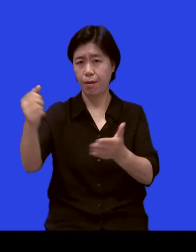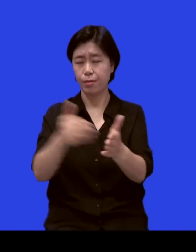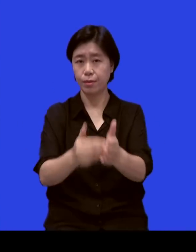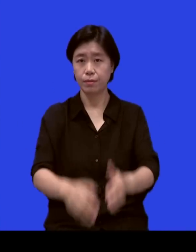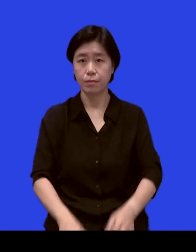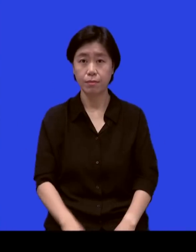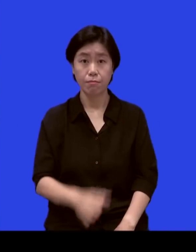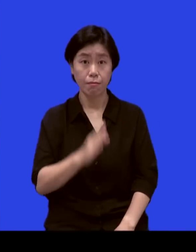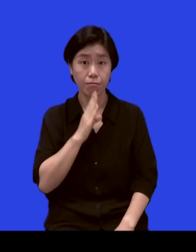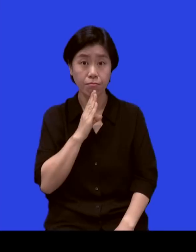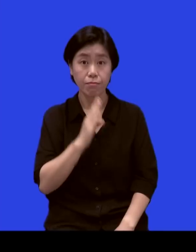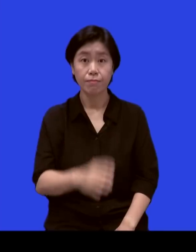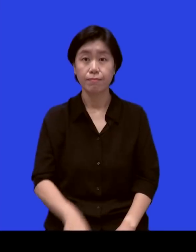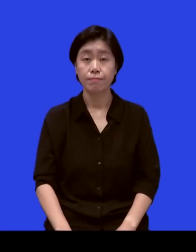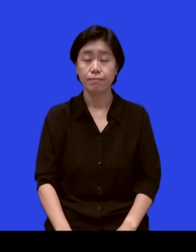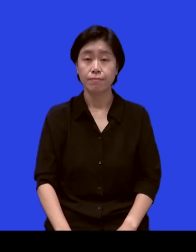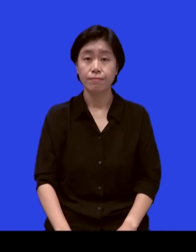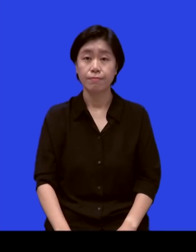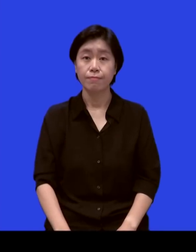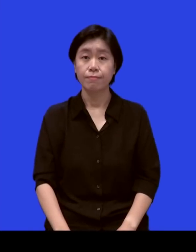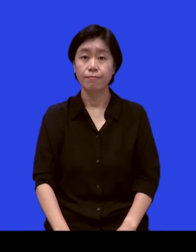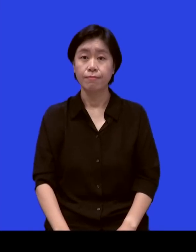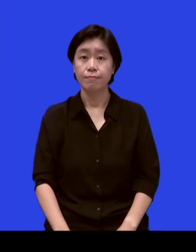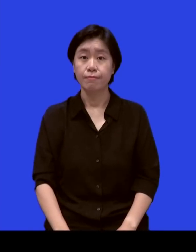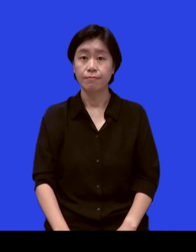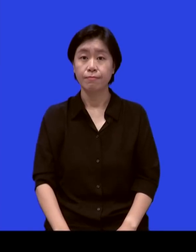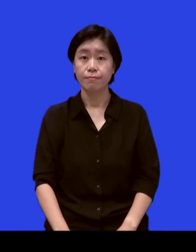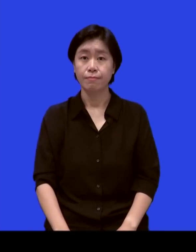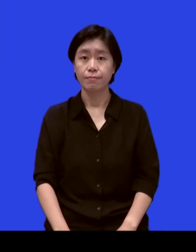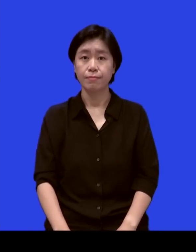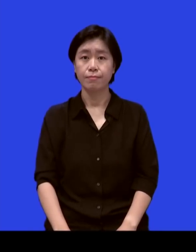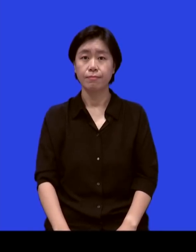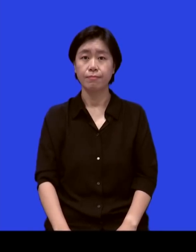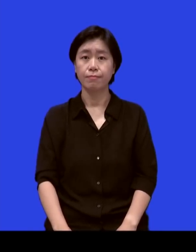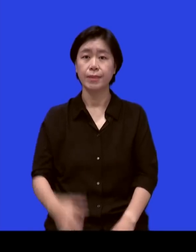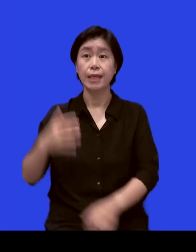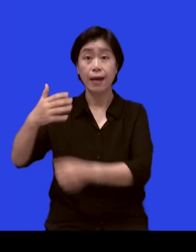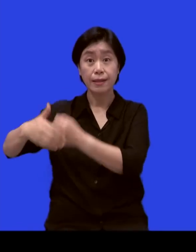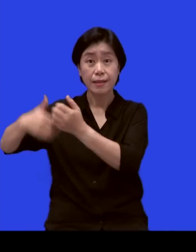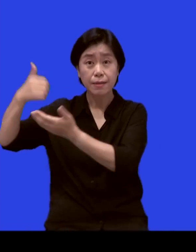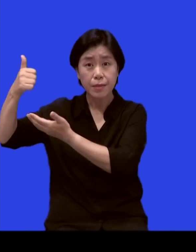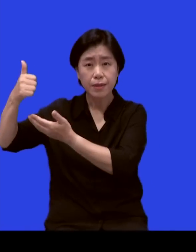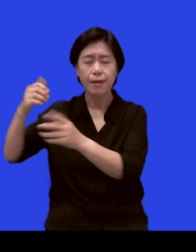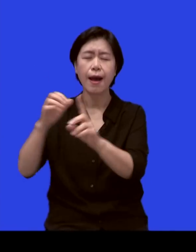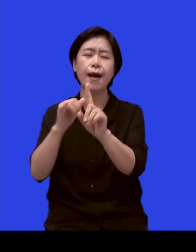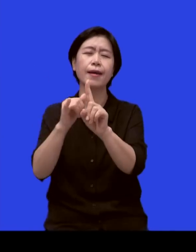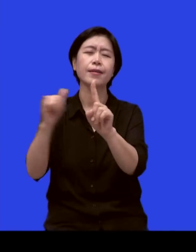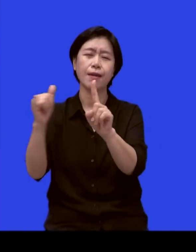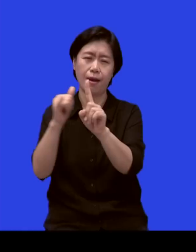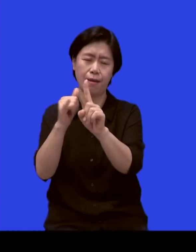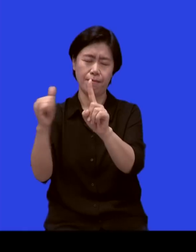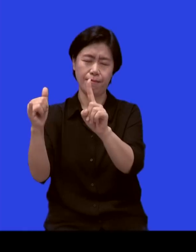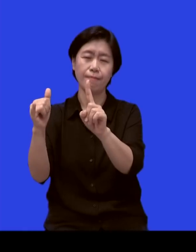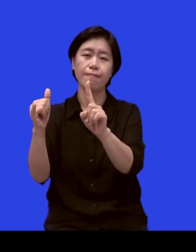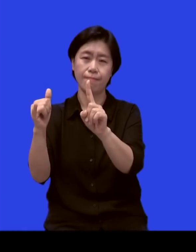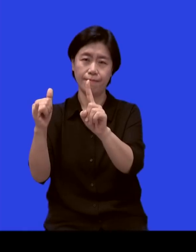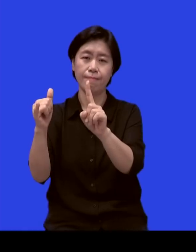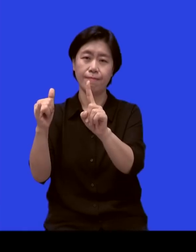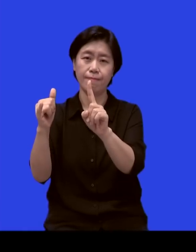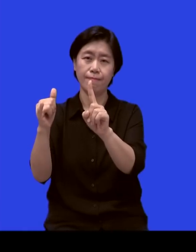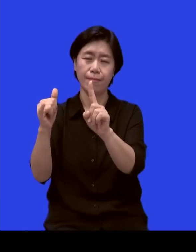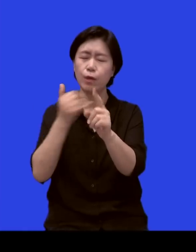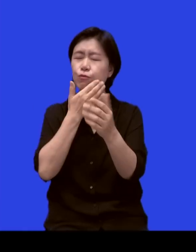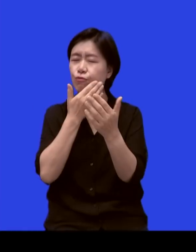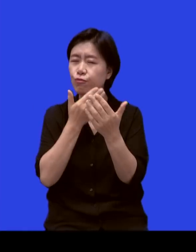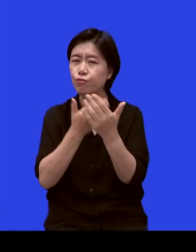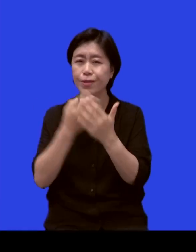잘해요. 네. 오. 어쨌든 그냥 하나님은 한 사람, 네. 그냥 한 사람을